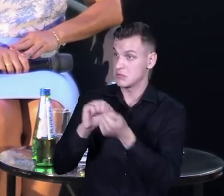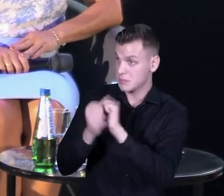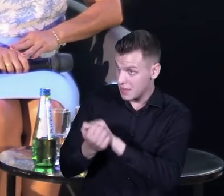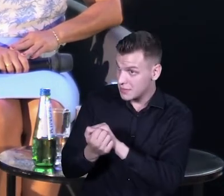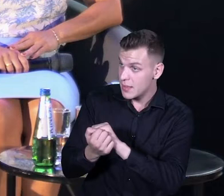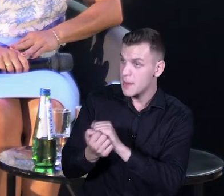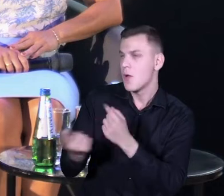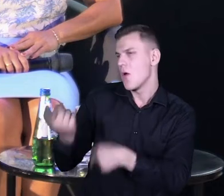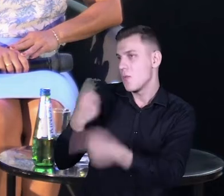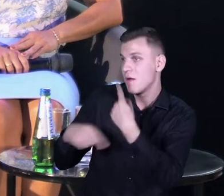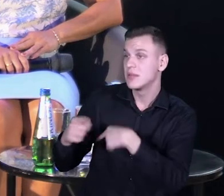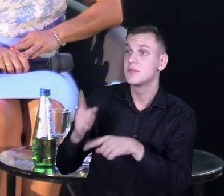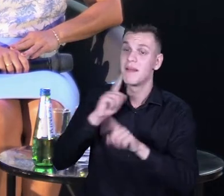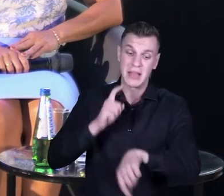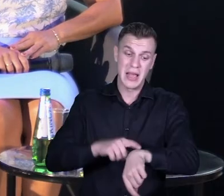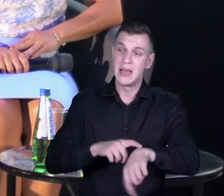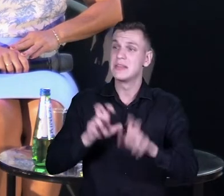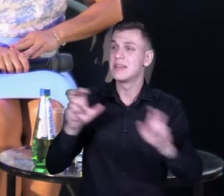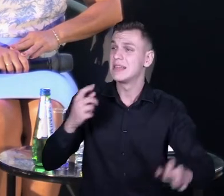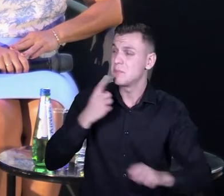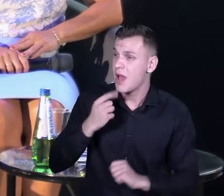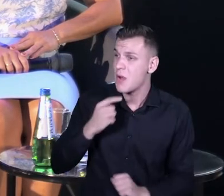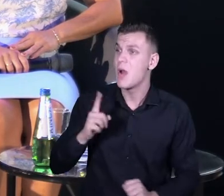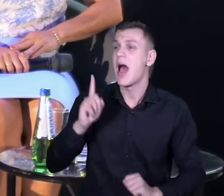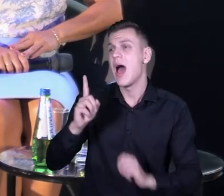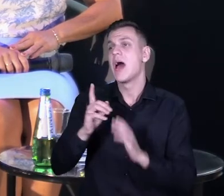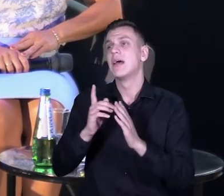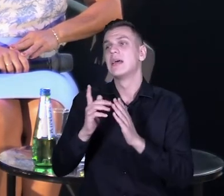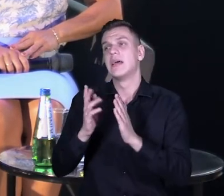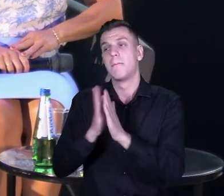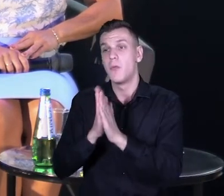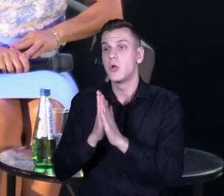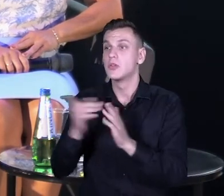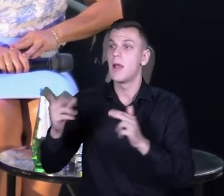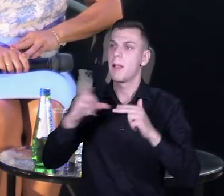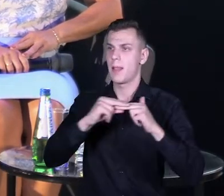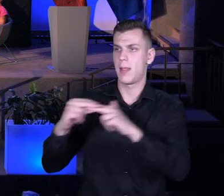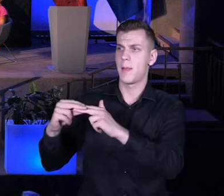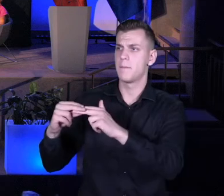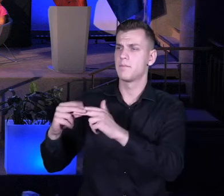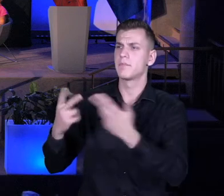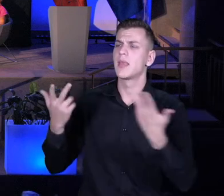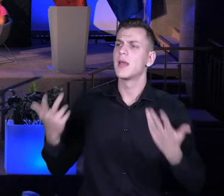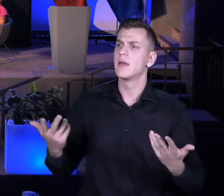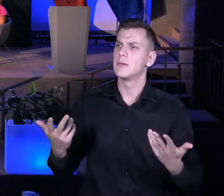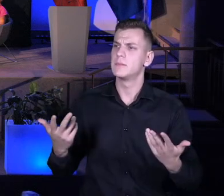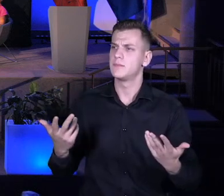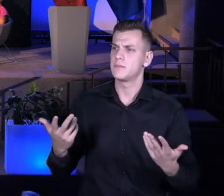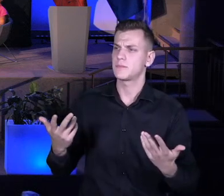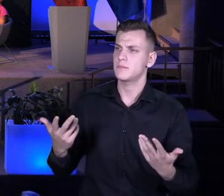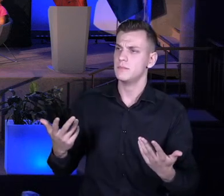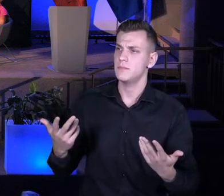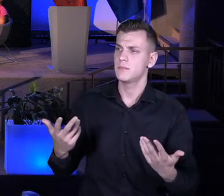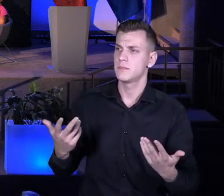to chciałabym was poprosić o to, o dokończenie zdania. Najważniejsza rzecz, która dla